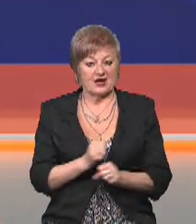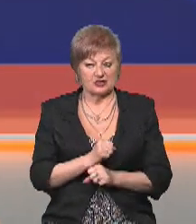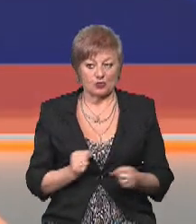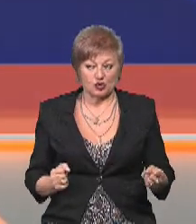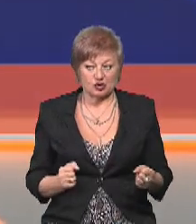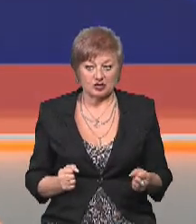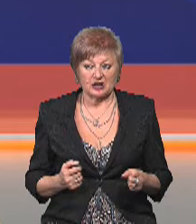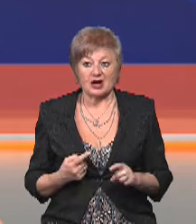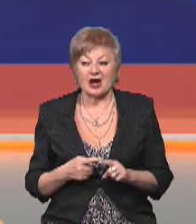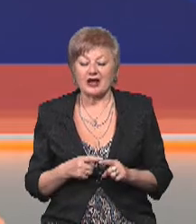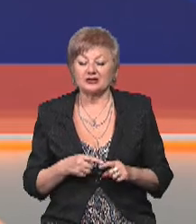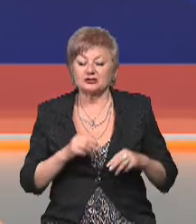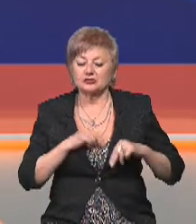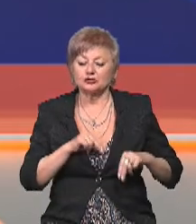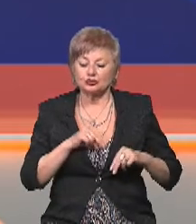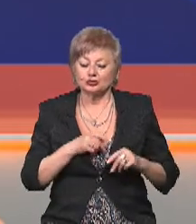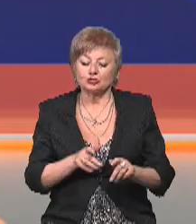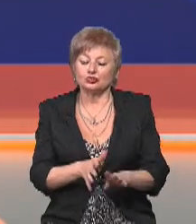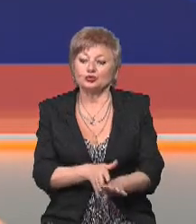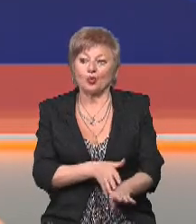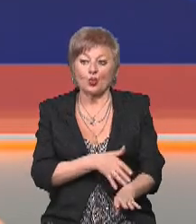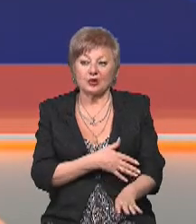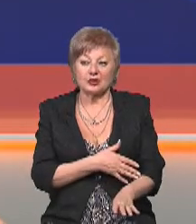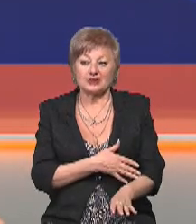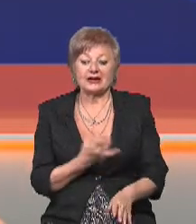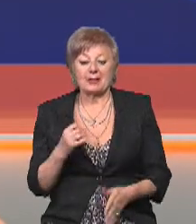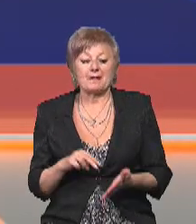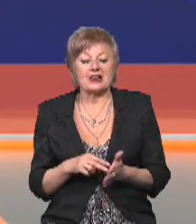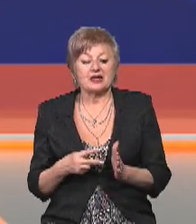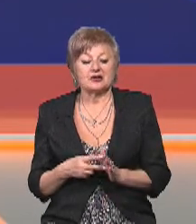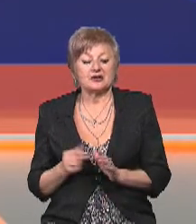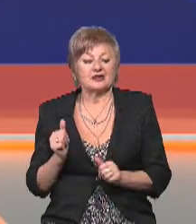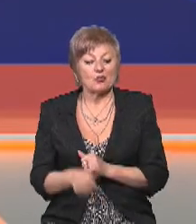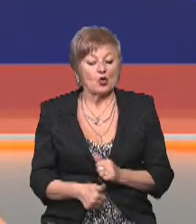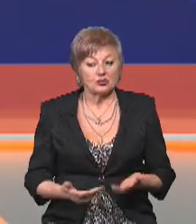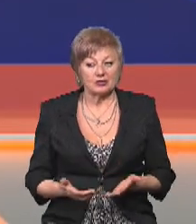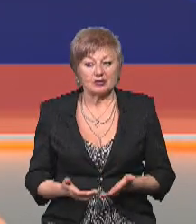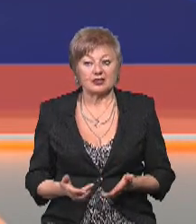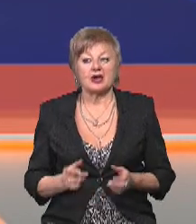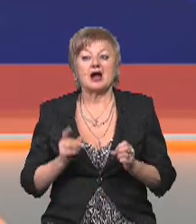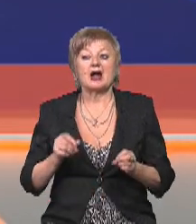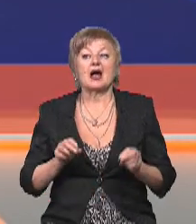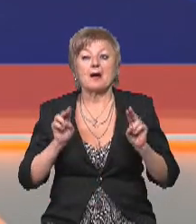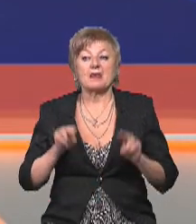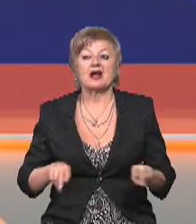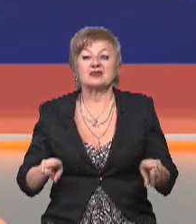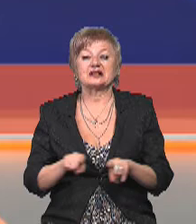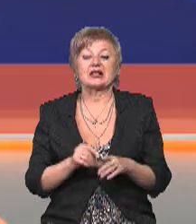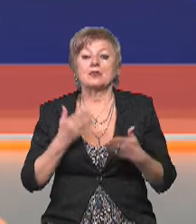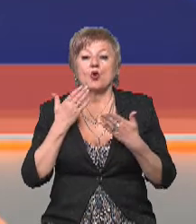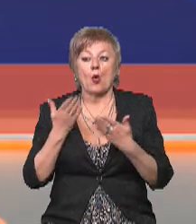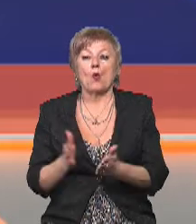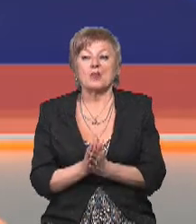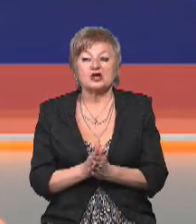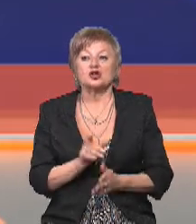Это кропотливый труд, долгий и спланированный. Как правило, с такими обращениями